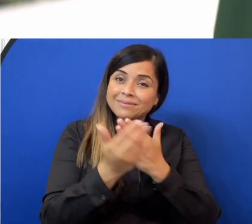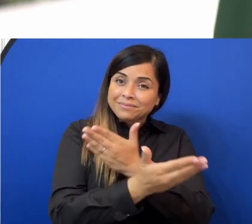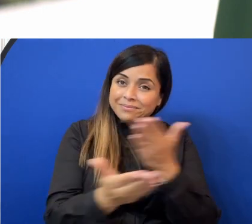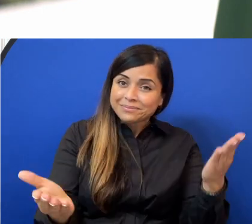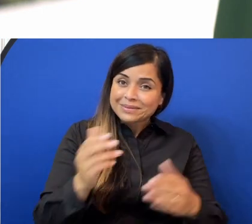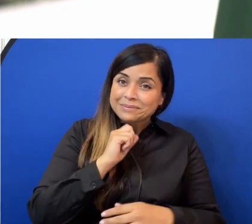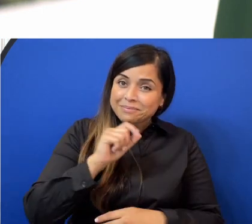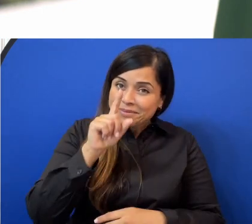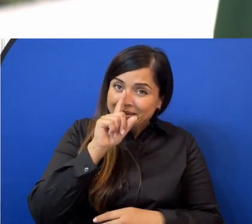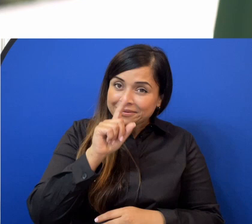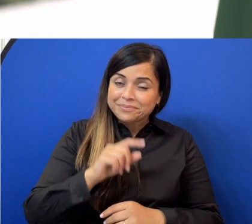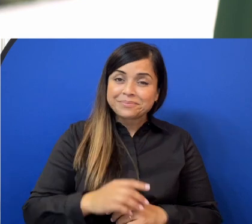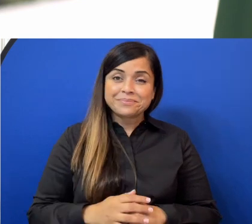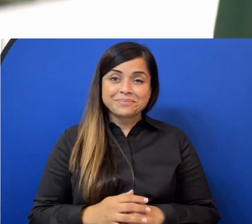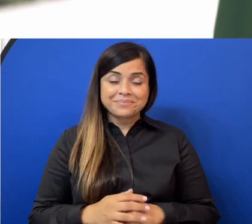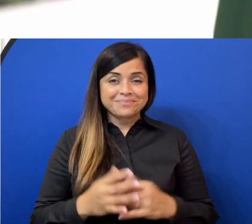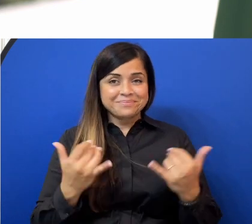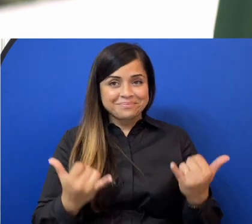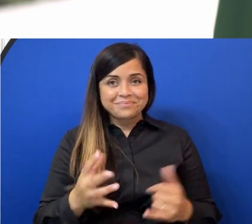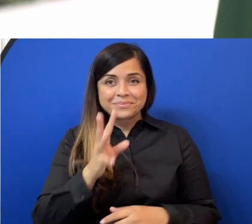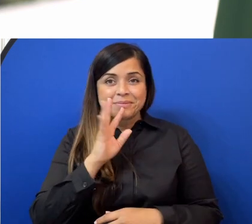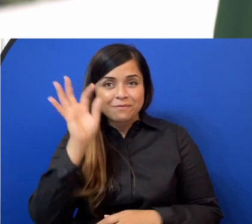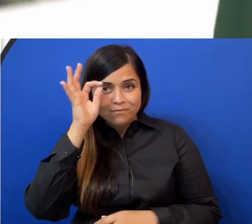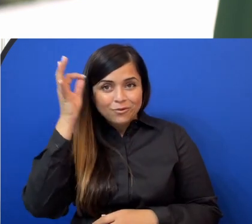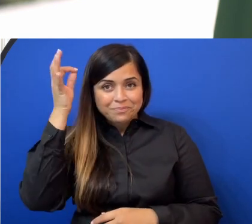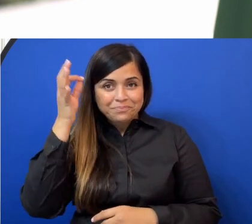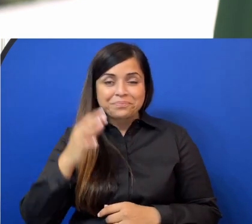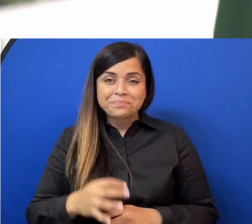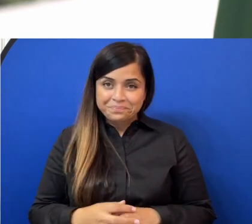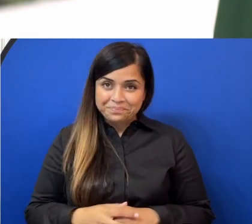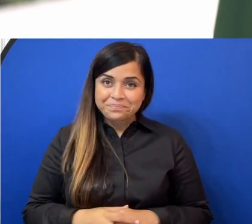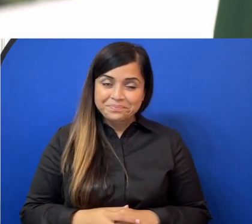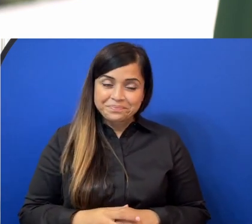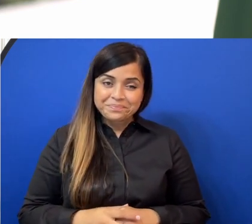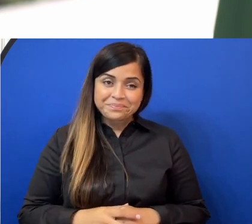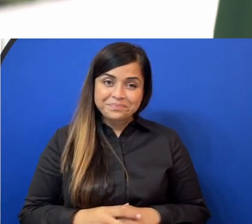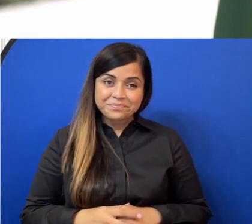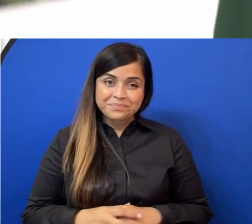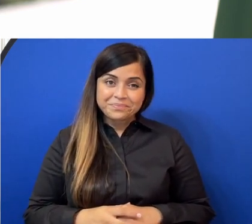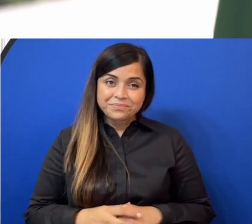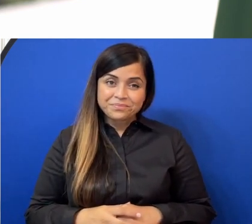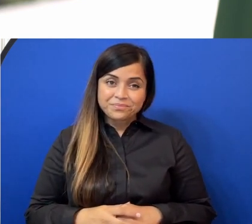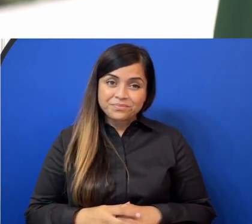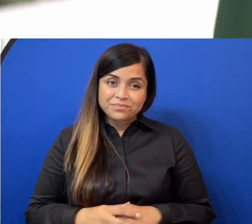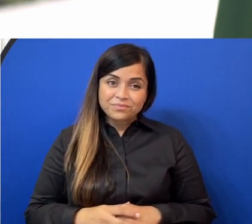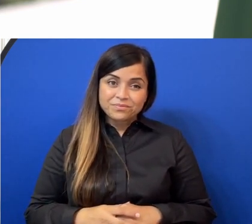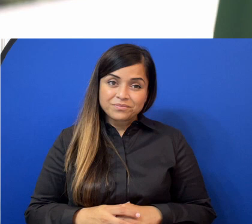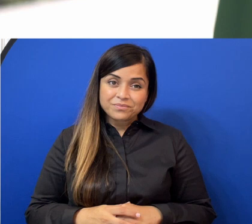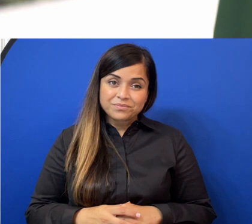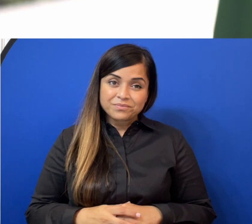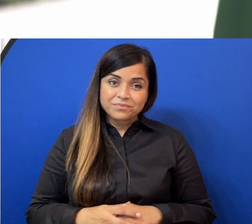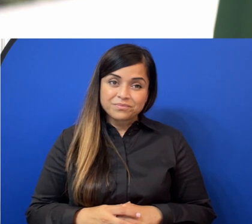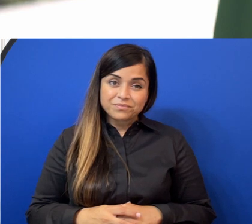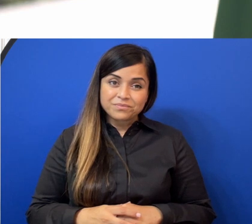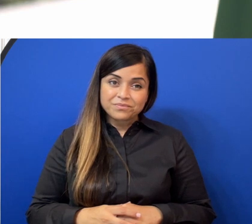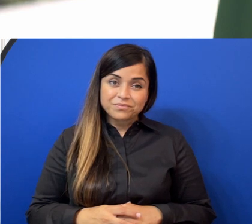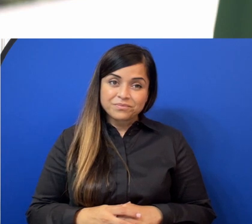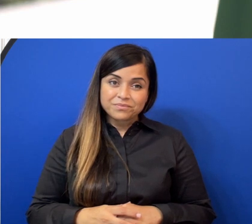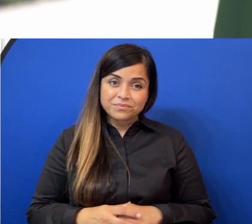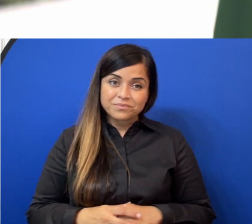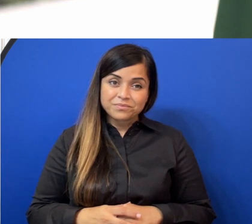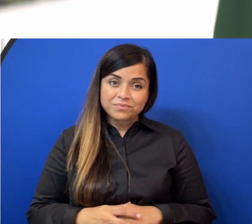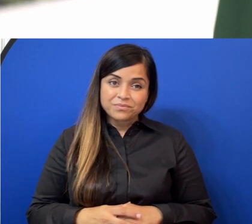Bienvenue à la délégation de l'Imamat Ismaili. Nous sommes très heureux que vous pouvez vous joindre à